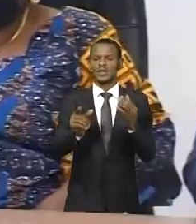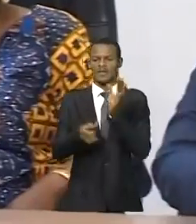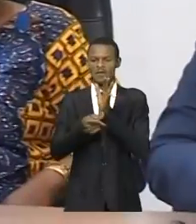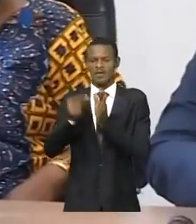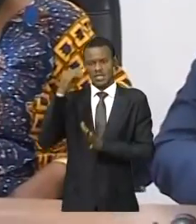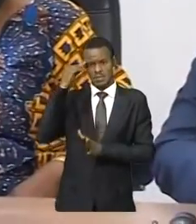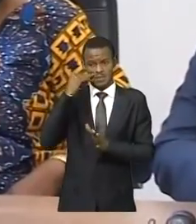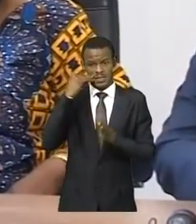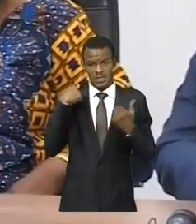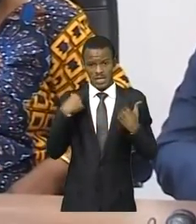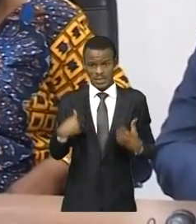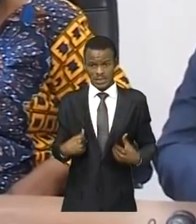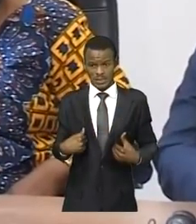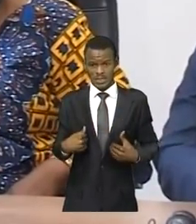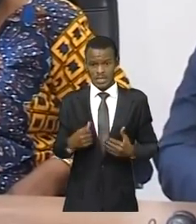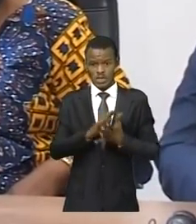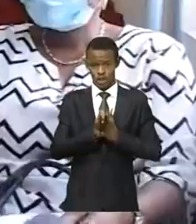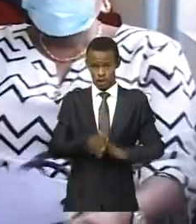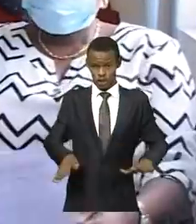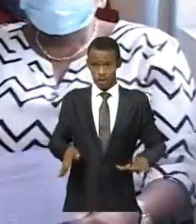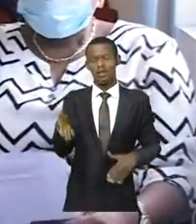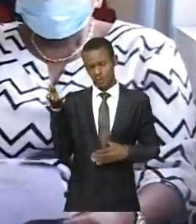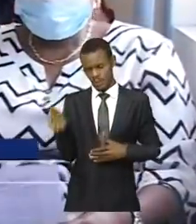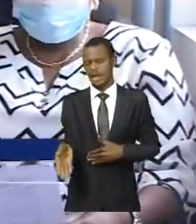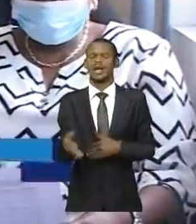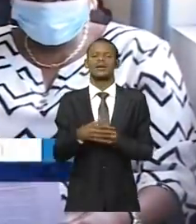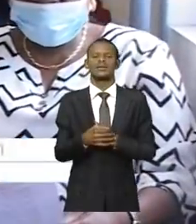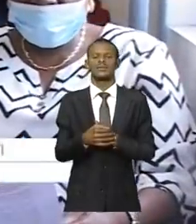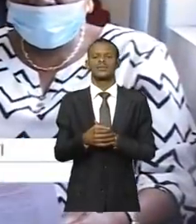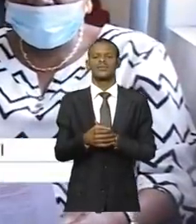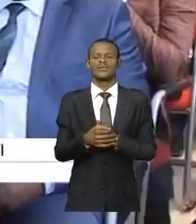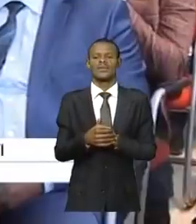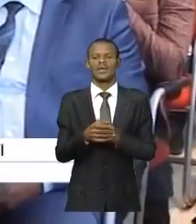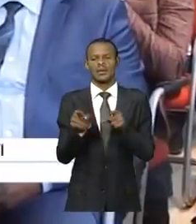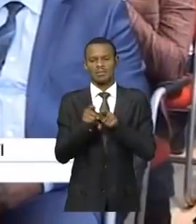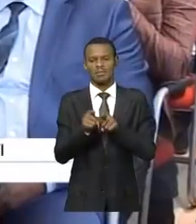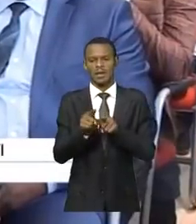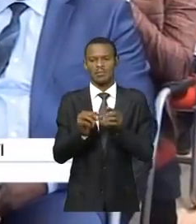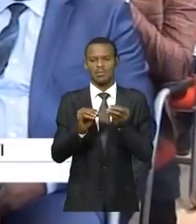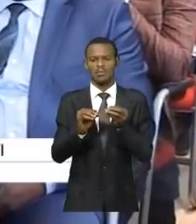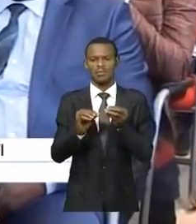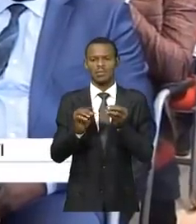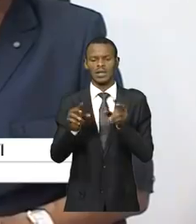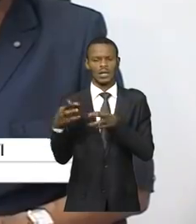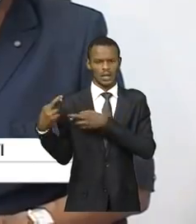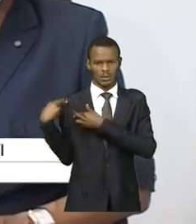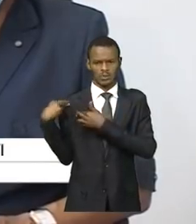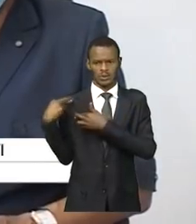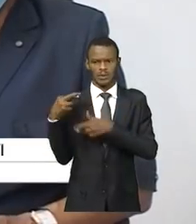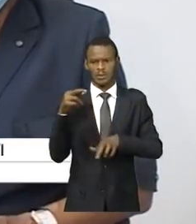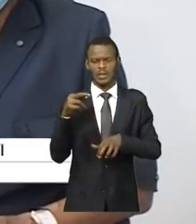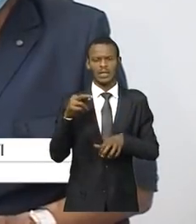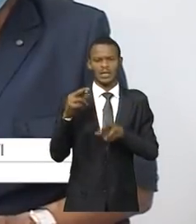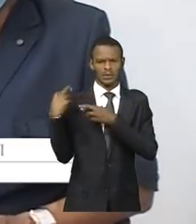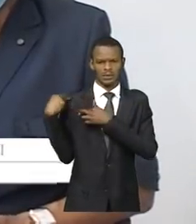Hygiène et Prévention, Madame Véronique Ilunga. Aussi, le numéro 1 du secrétariat technique à la riposte contre la COVID-19,